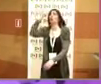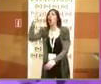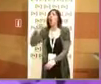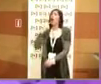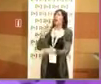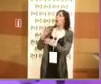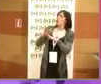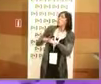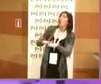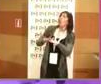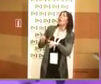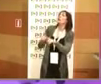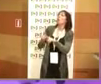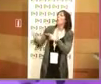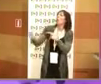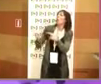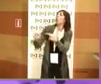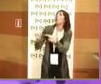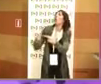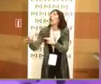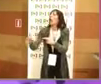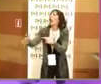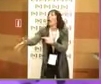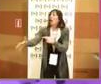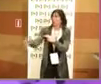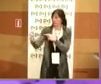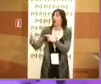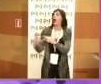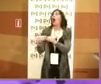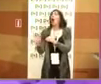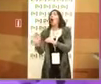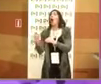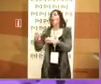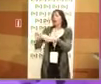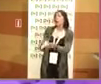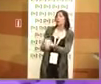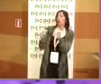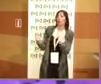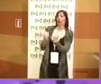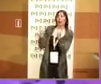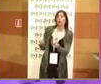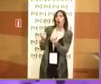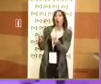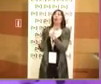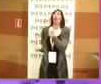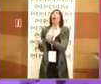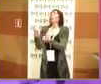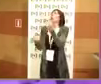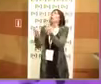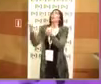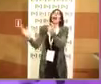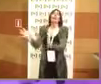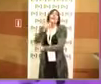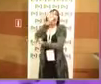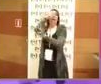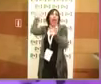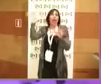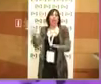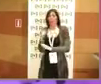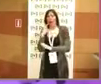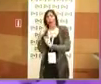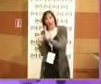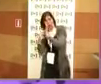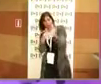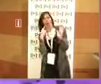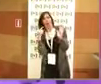un insopportabile vizio a nascondere le difficoltà, slogan ed effetti speciali. E il risultato è sotto gli occhi di tutti: la